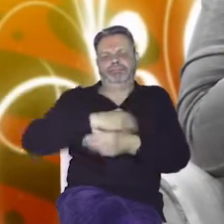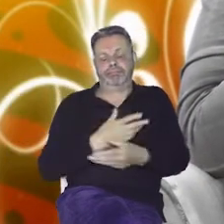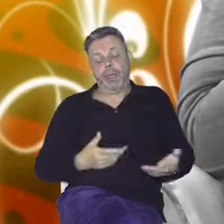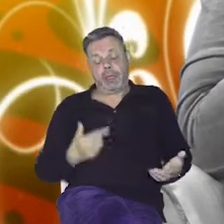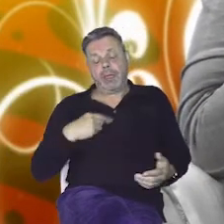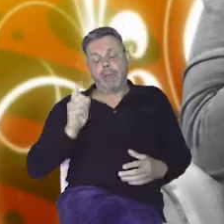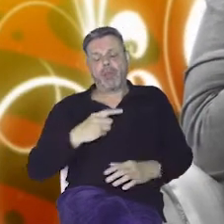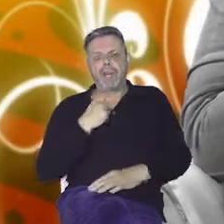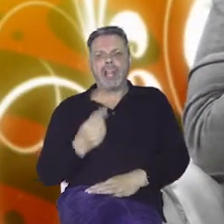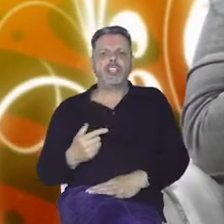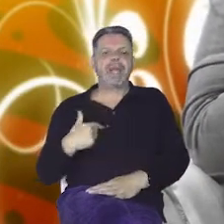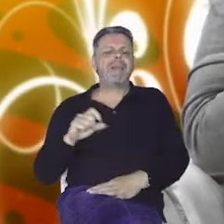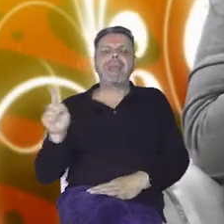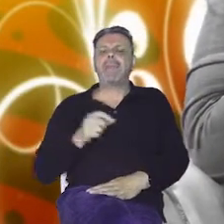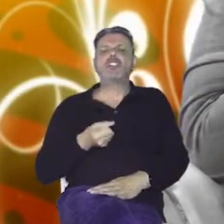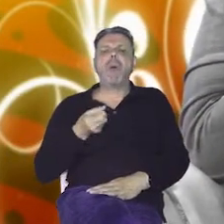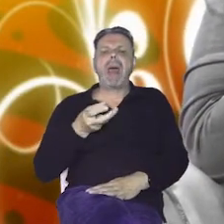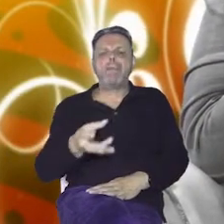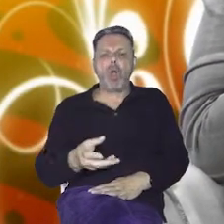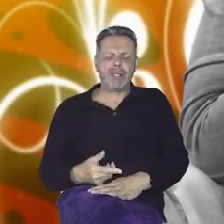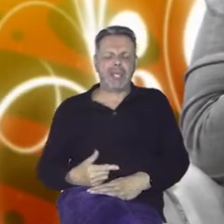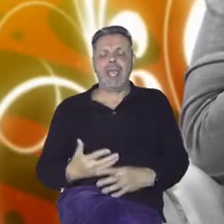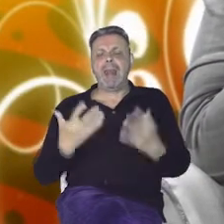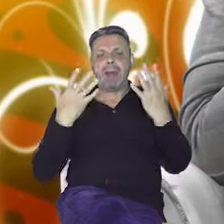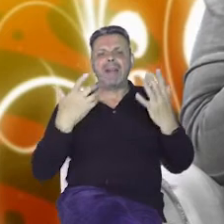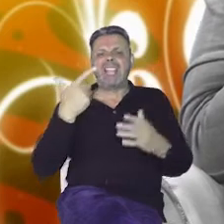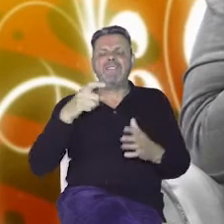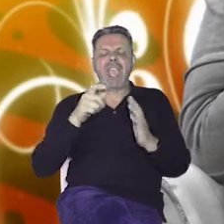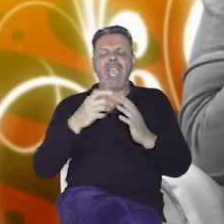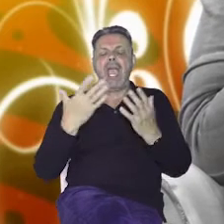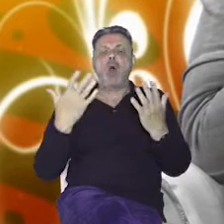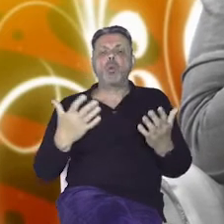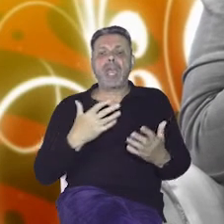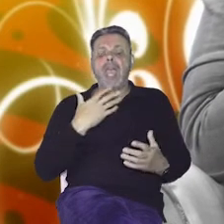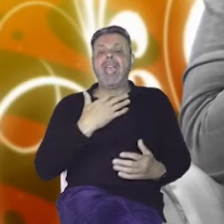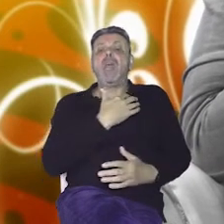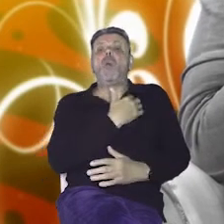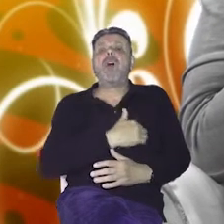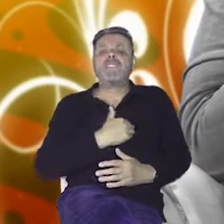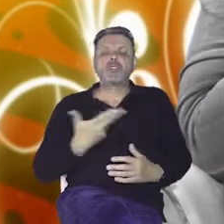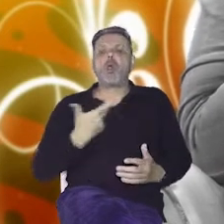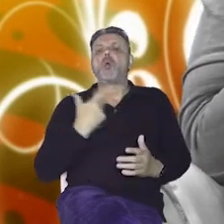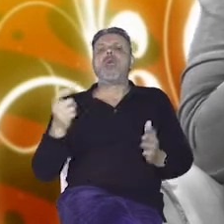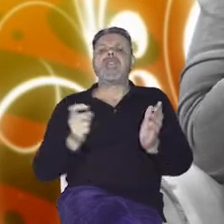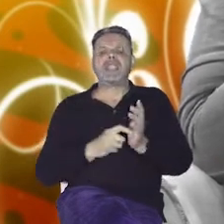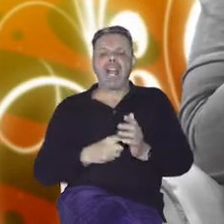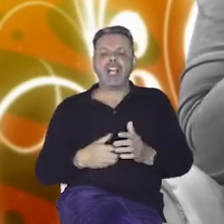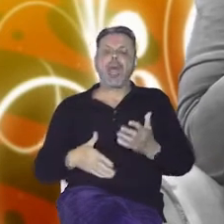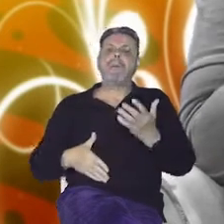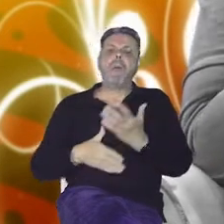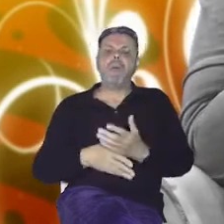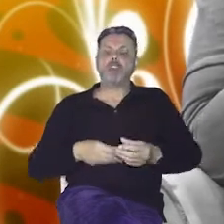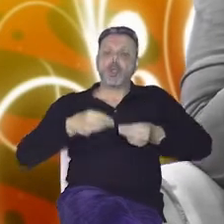reći da ih ne možemo nabrojati na prste dvije ruke. Znači, domova koji iz Hrvatske koji traže pomoć,